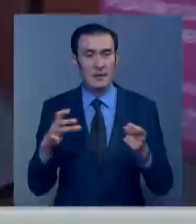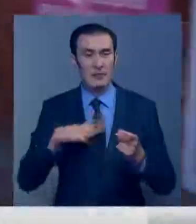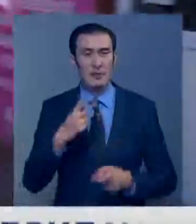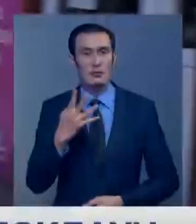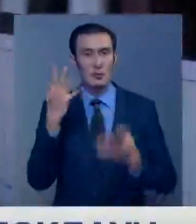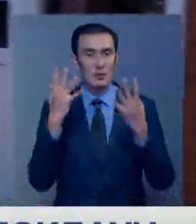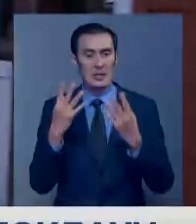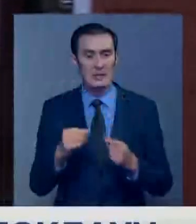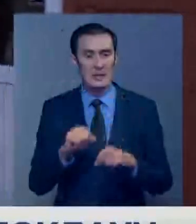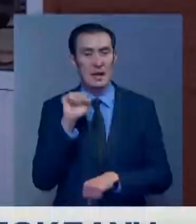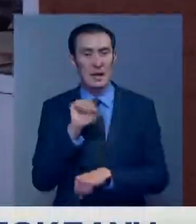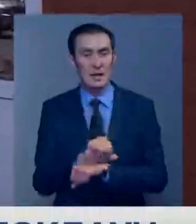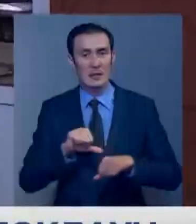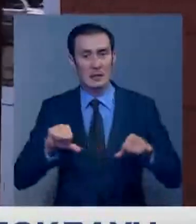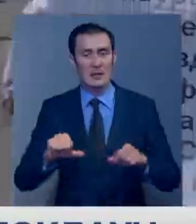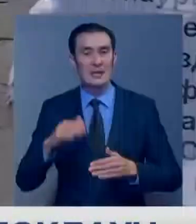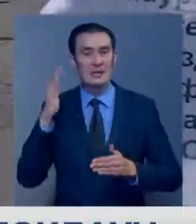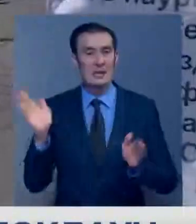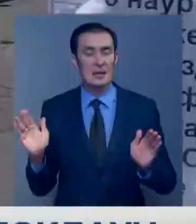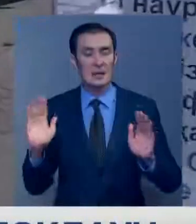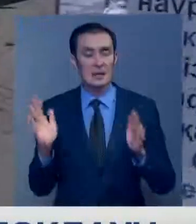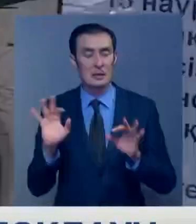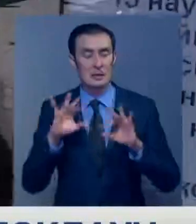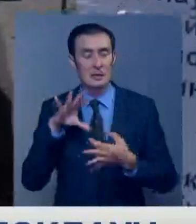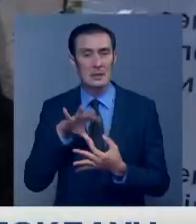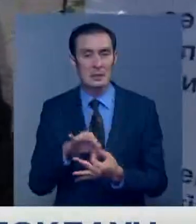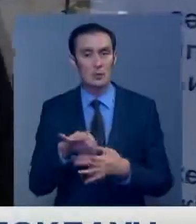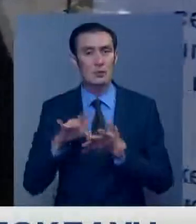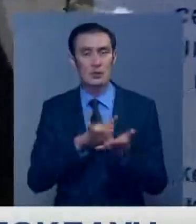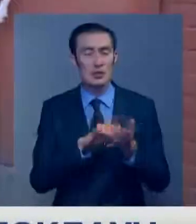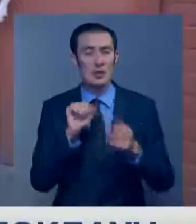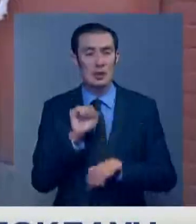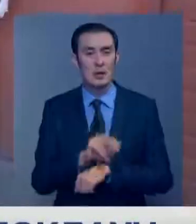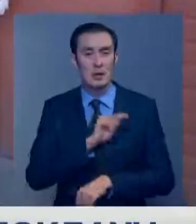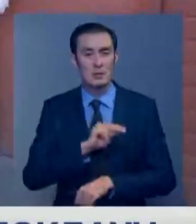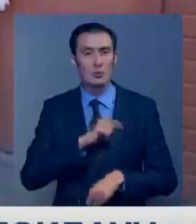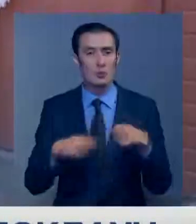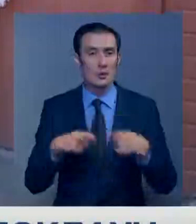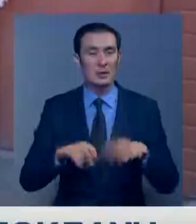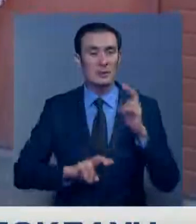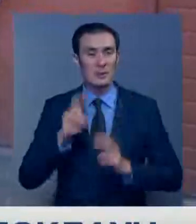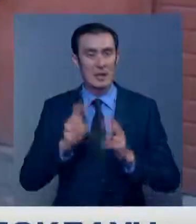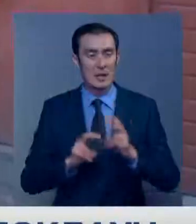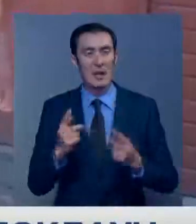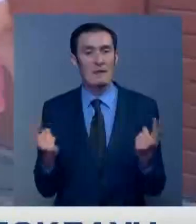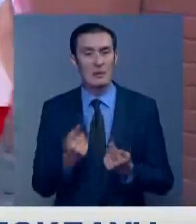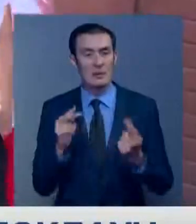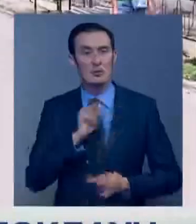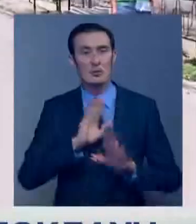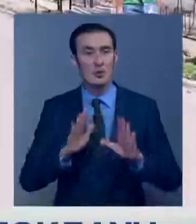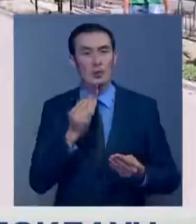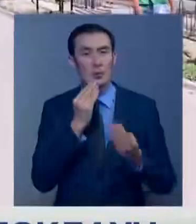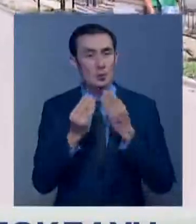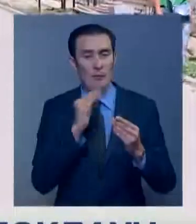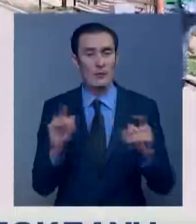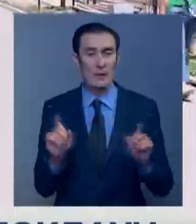двухдневный локдаун. Закрыты все туристические объекты, приостановили работу рынки и предприятия. В обычном режиме работают только продуктовые магазины